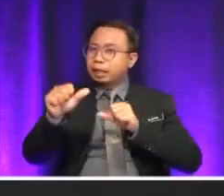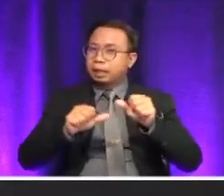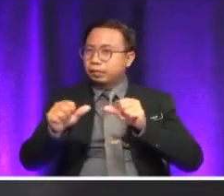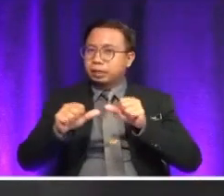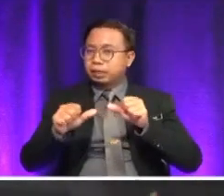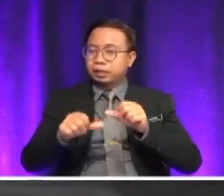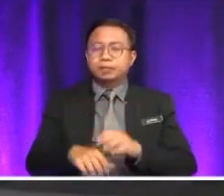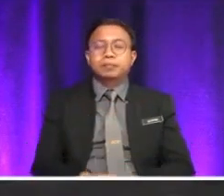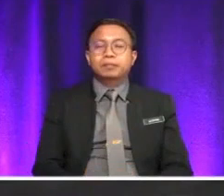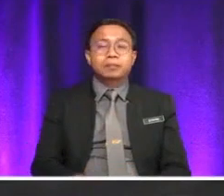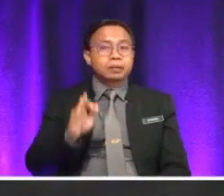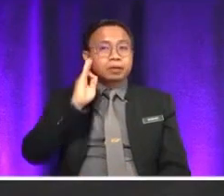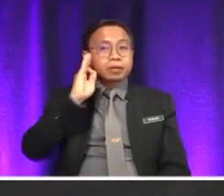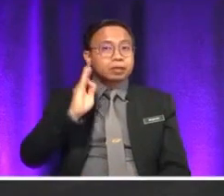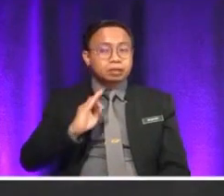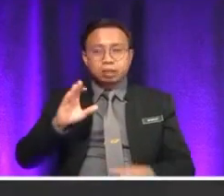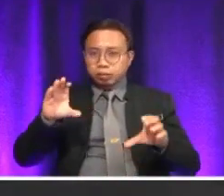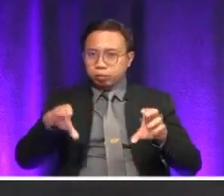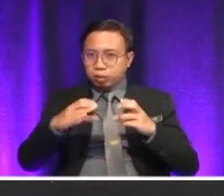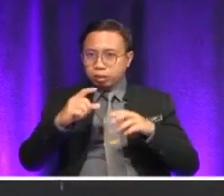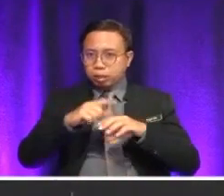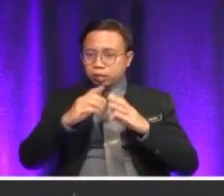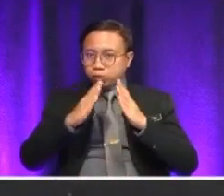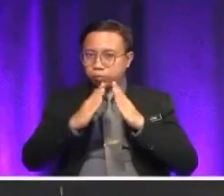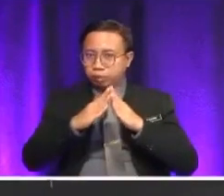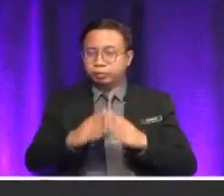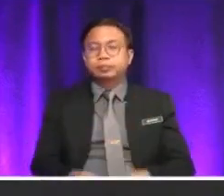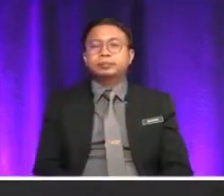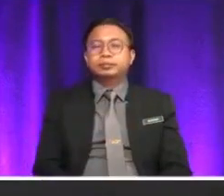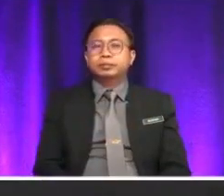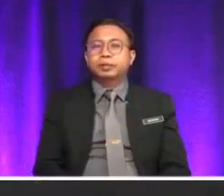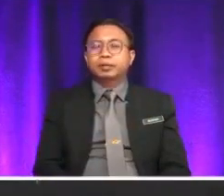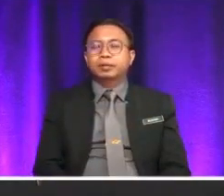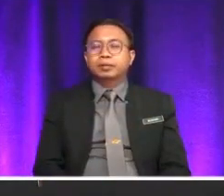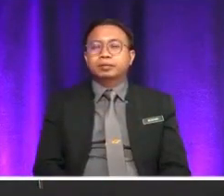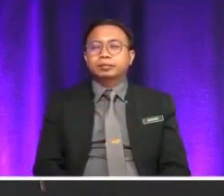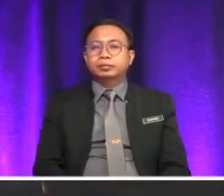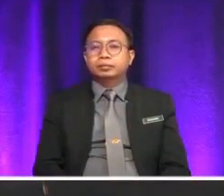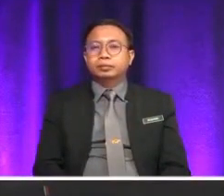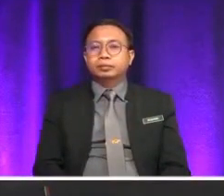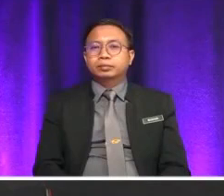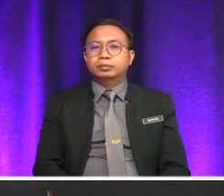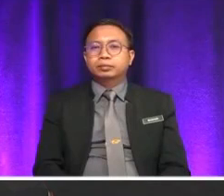yang Fazila dengan keluarga buat? Atau adik-beradik? Ya, dengan adik-beradik.